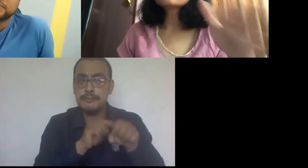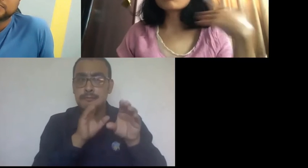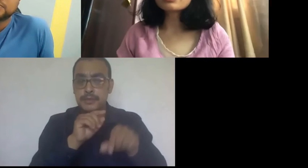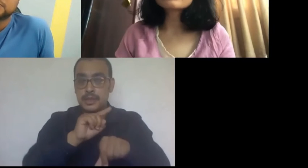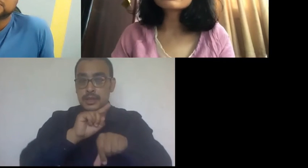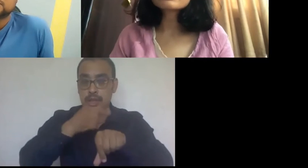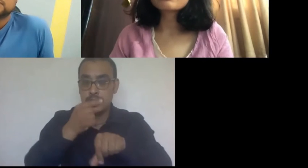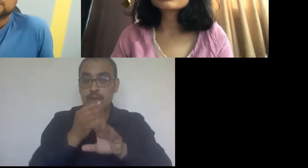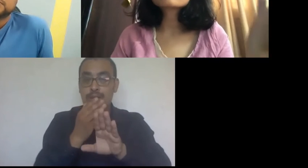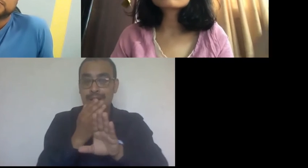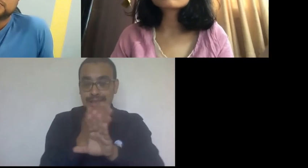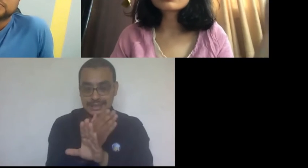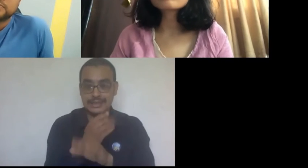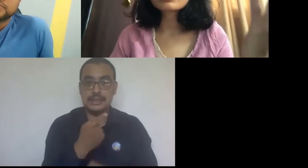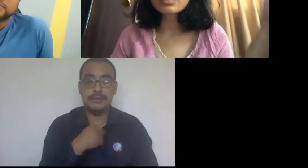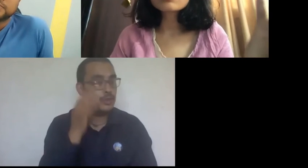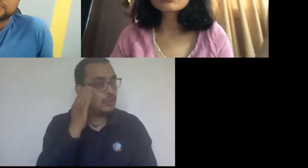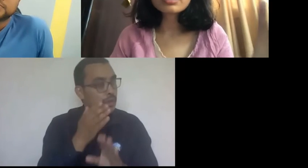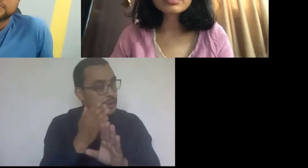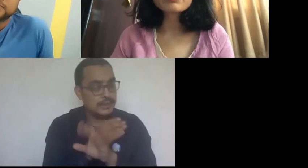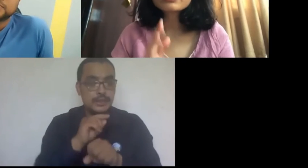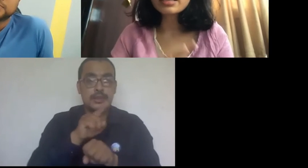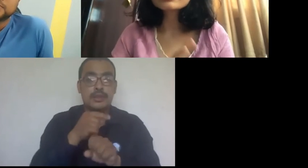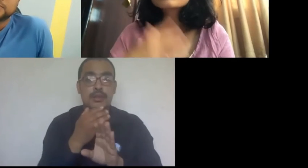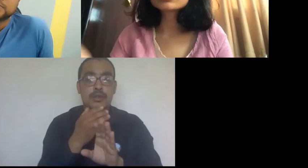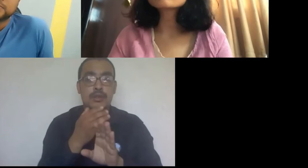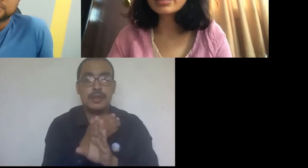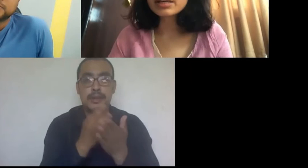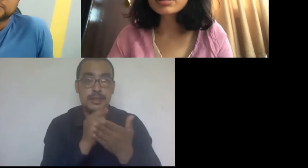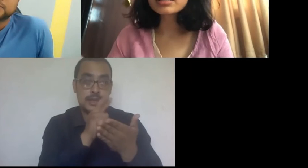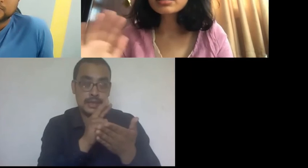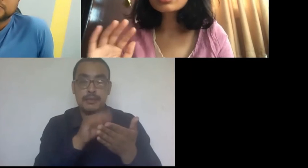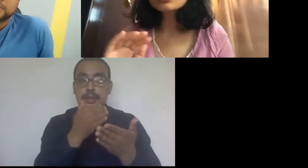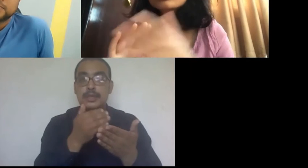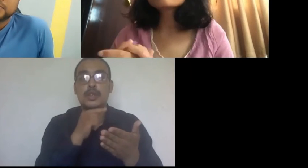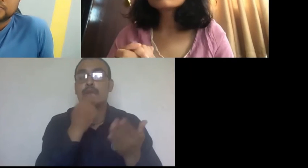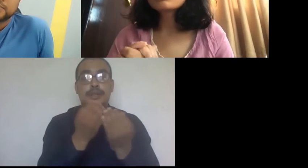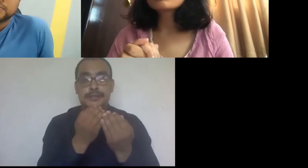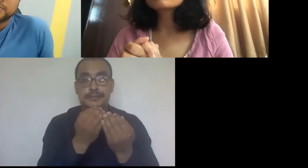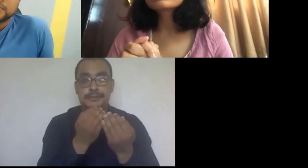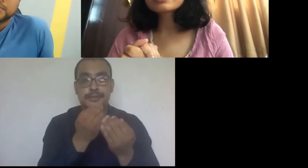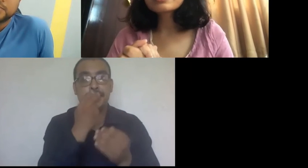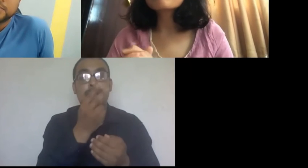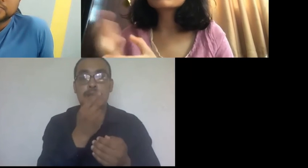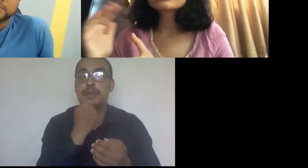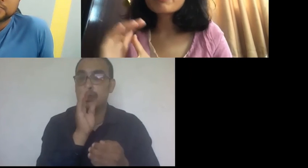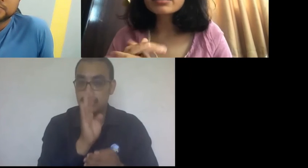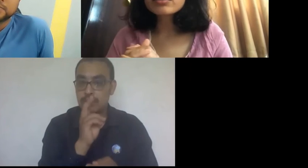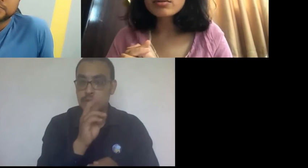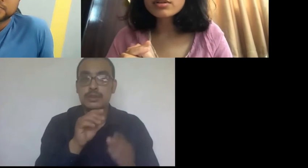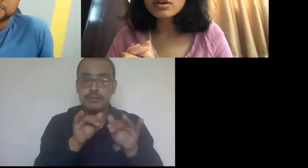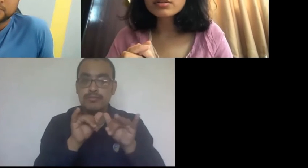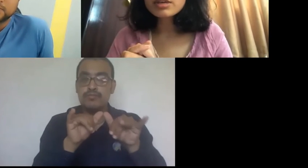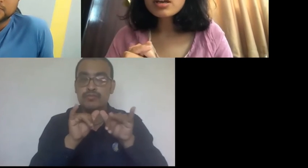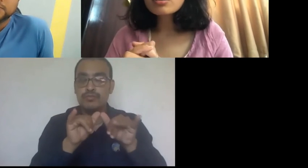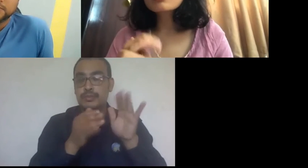1 आवर अगाडि नै हामीले चाहिँ सुत्नु अगाडि 1 आवर अगाडि मात्रै हेर्ने, त्यसपछि नहेर्ने भन्छ कि। सो त्यसलाई चाहिँ हामी त्यसरी म्यानेज